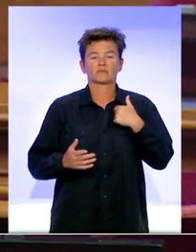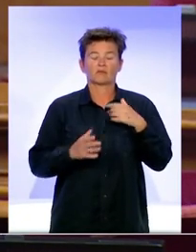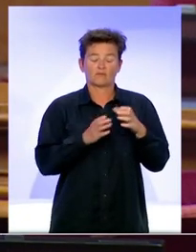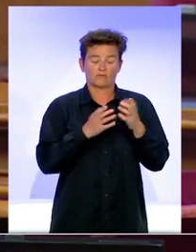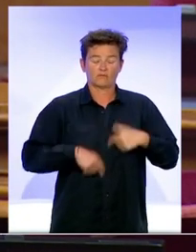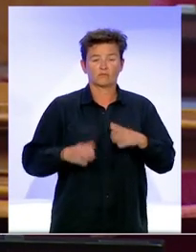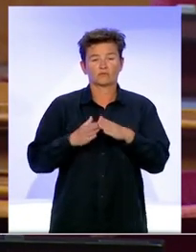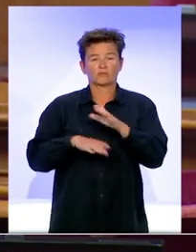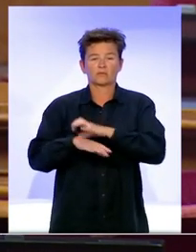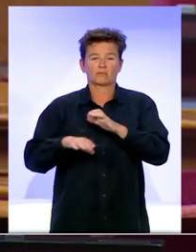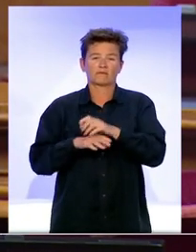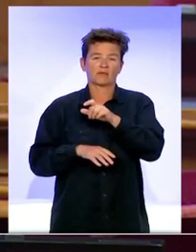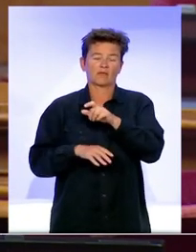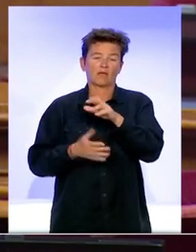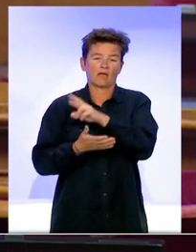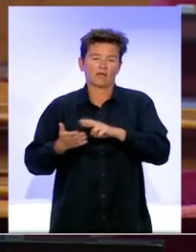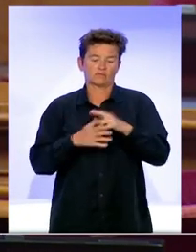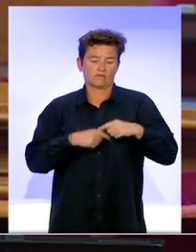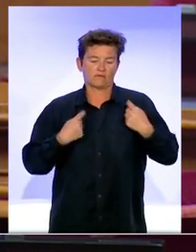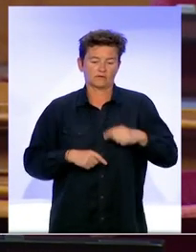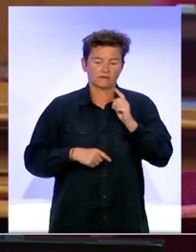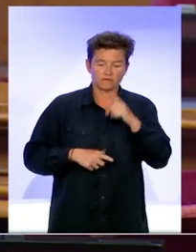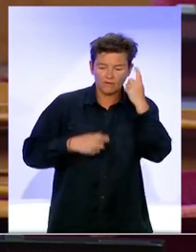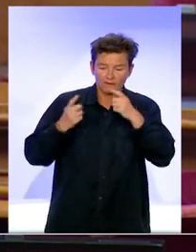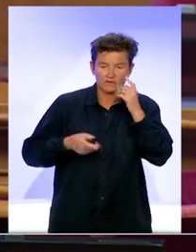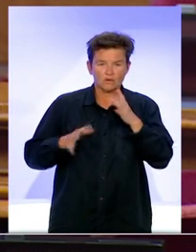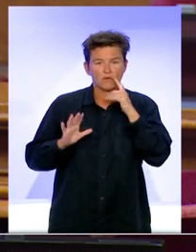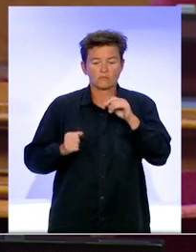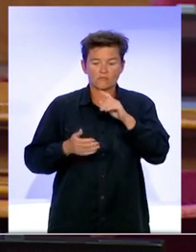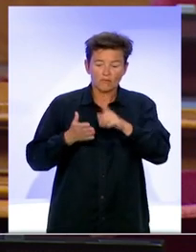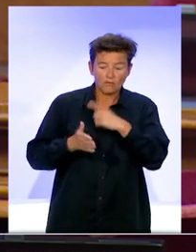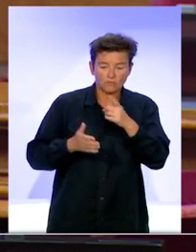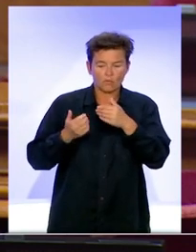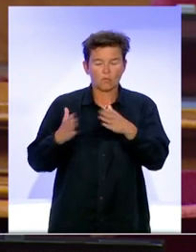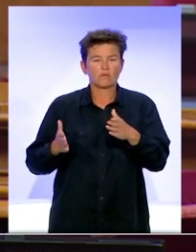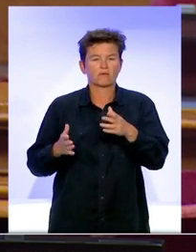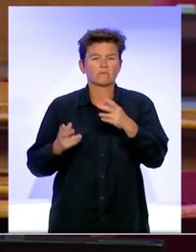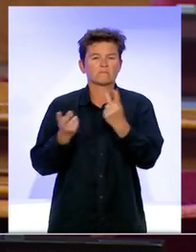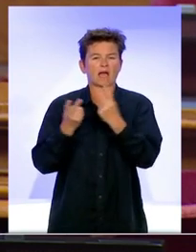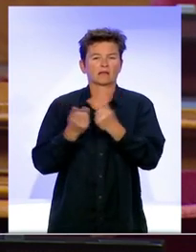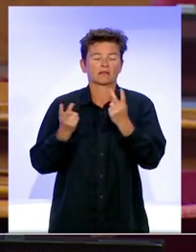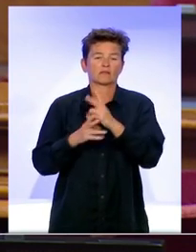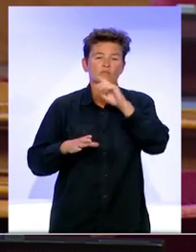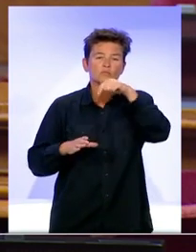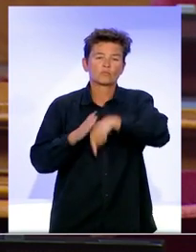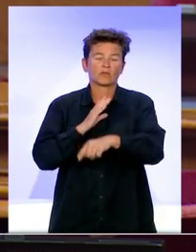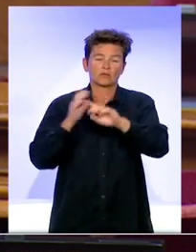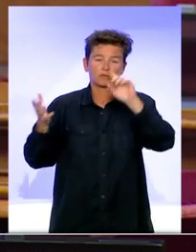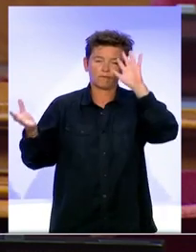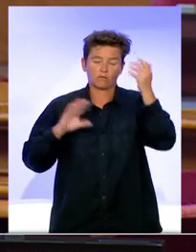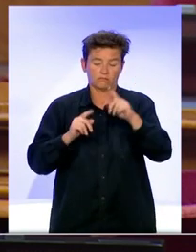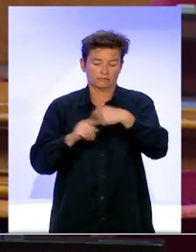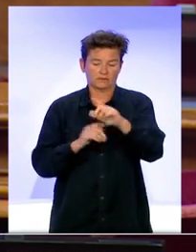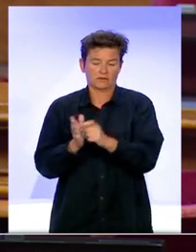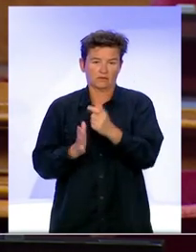avec ses responsables la réouverture du parc de loisirs du Puy du Fou le 2 juin. Cette décision aurait été prise lors d'un conseil